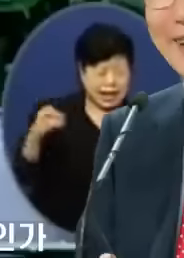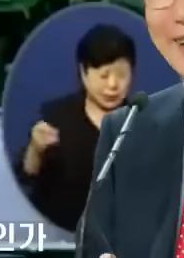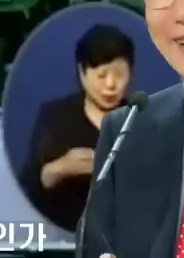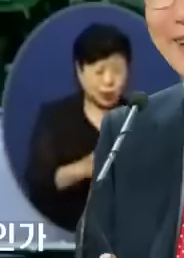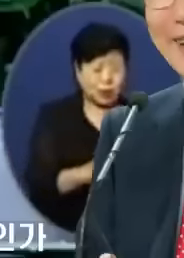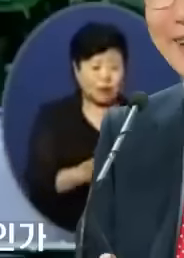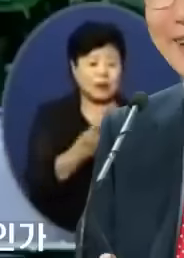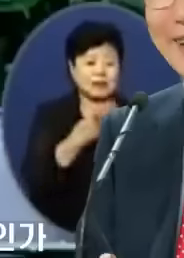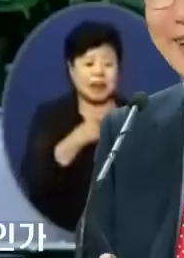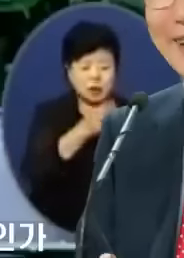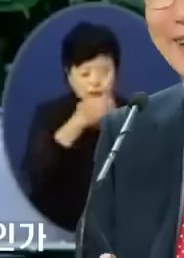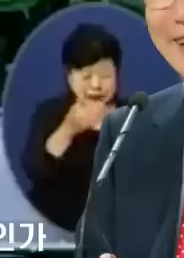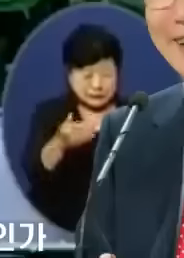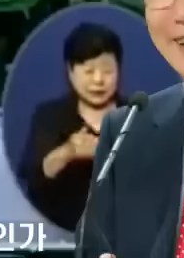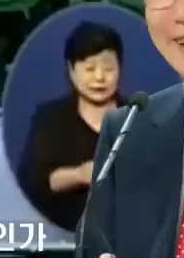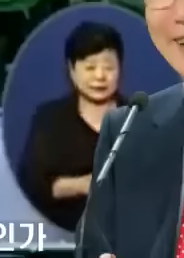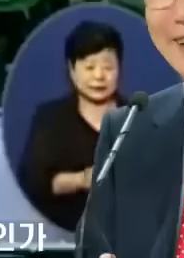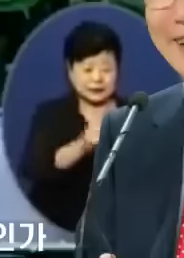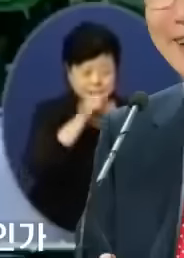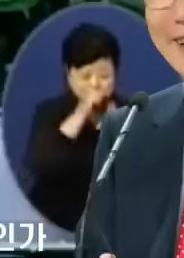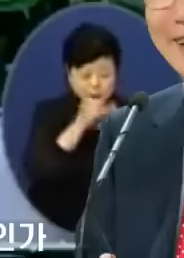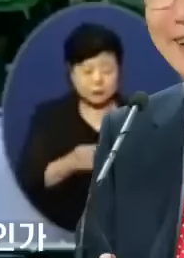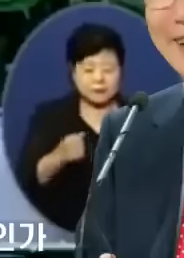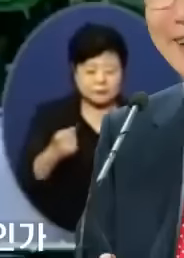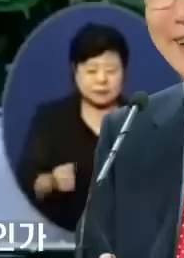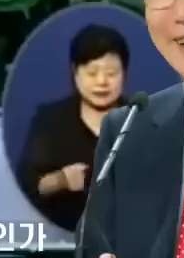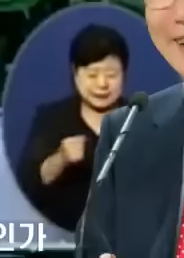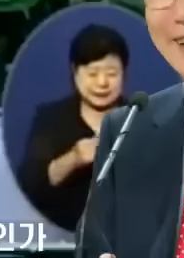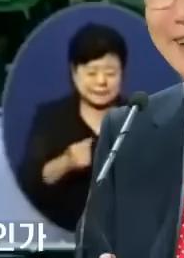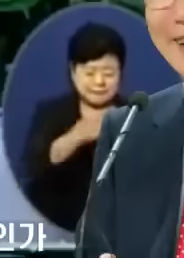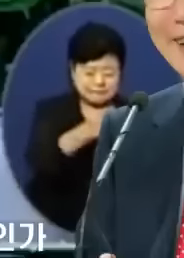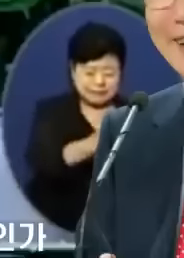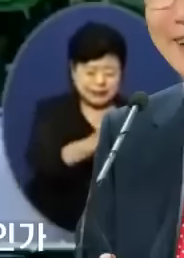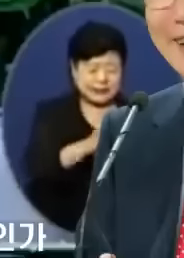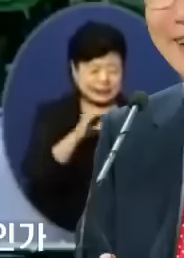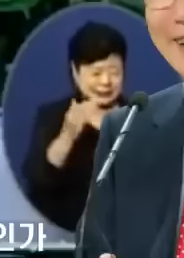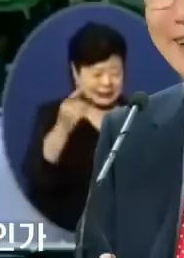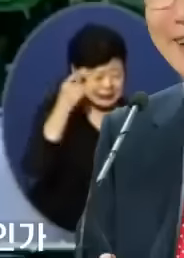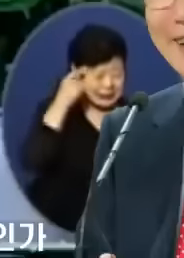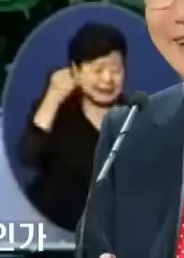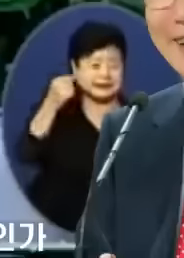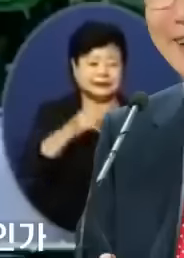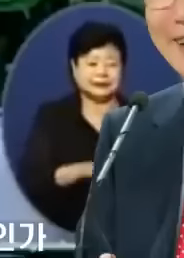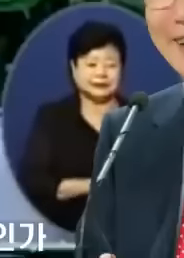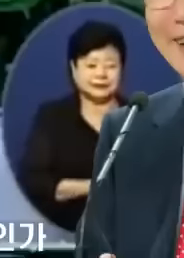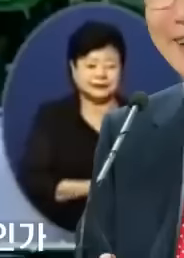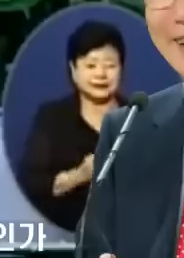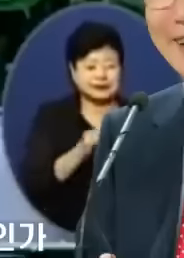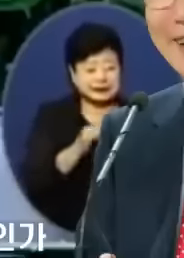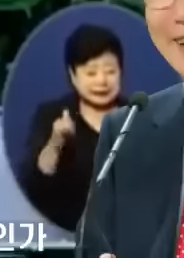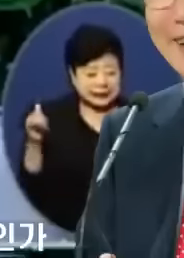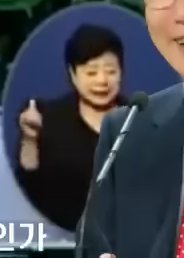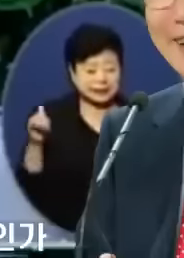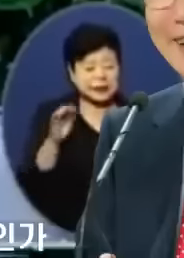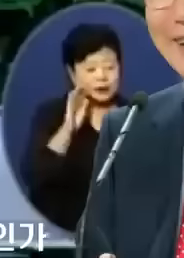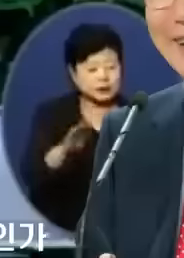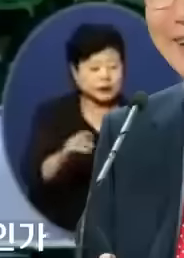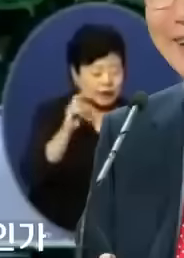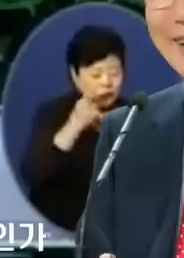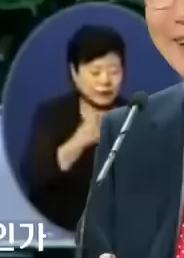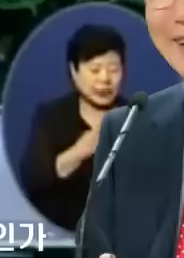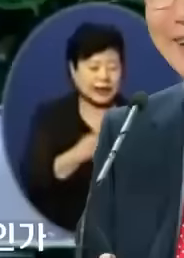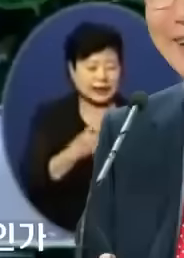거센 파도를 당하고 있으면 좋은 배상들이 되어가고 있는 것입니다. 그런 사람이 나중에